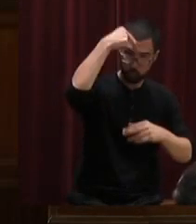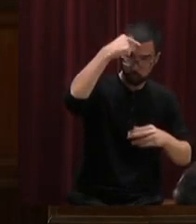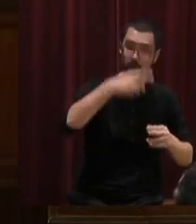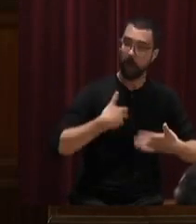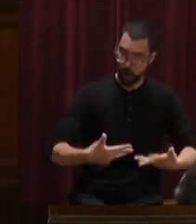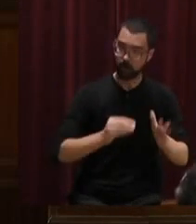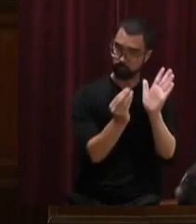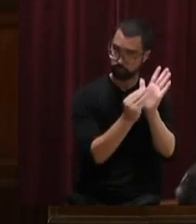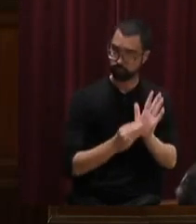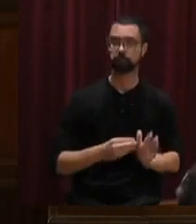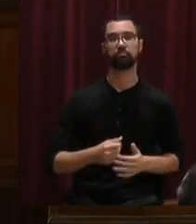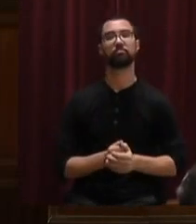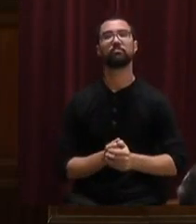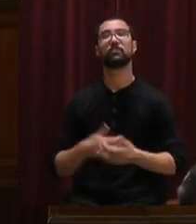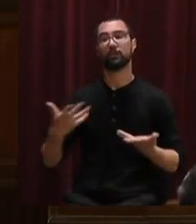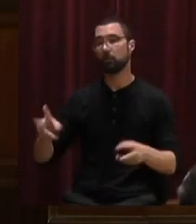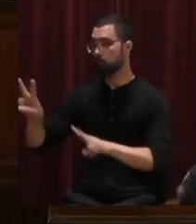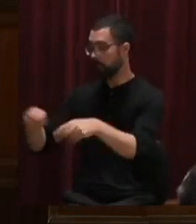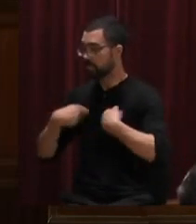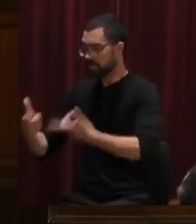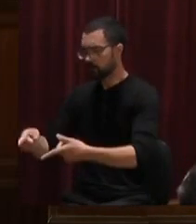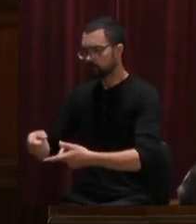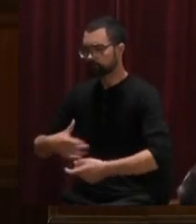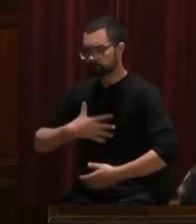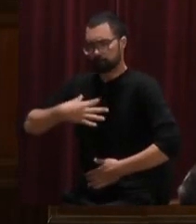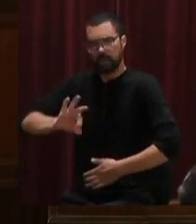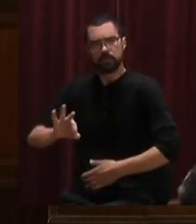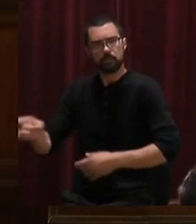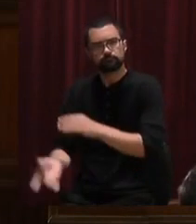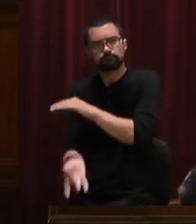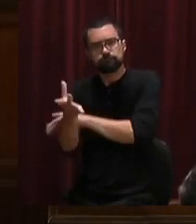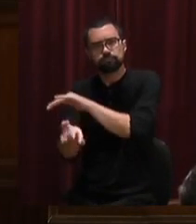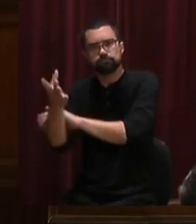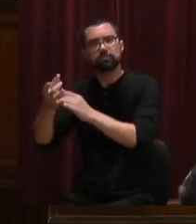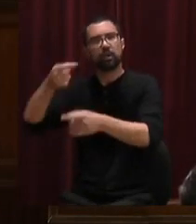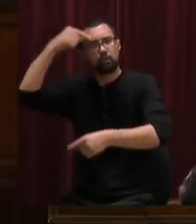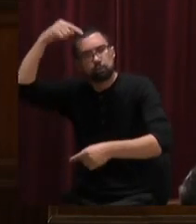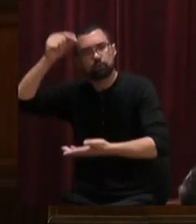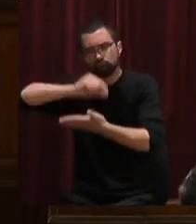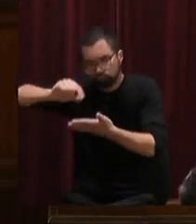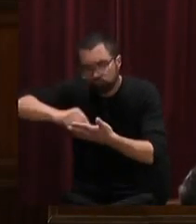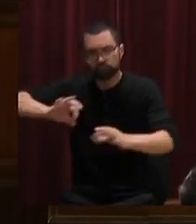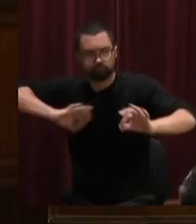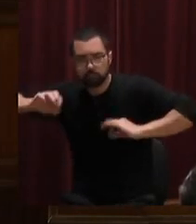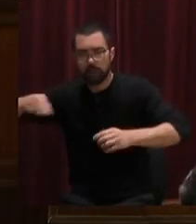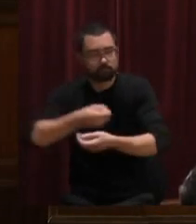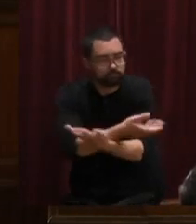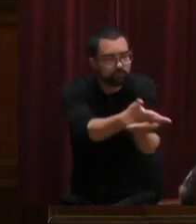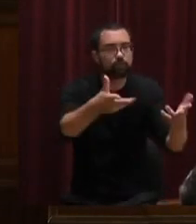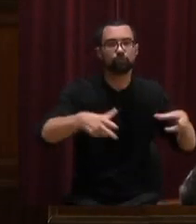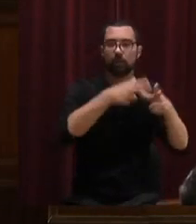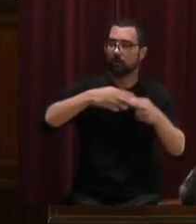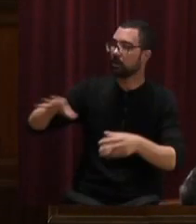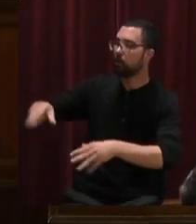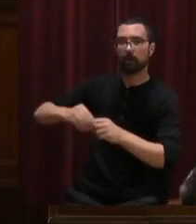nostres creadors i fomentar la seva producció cultural apropant-la a tota la societat. Per un món just, cooperem. Per